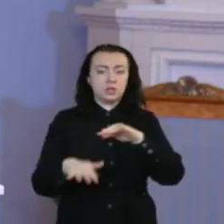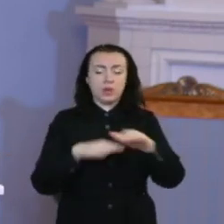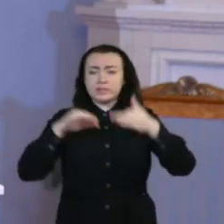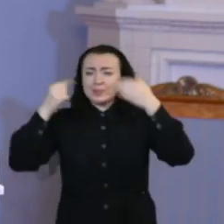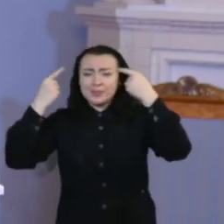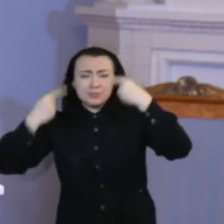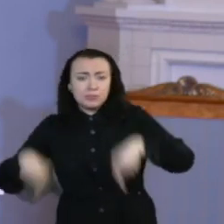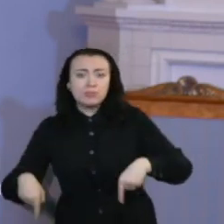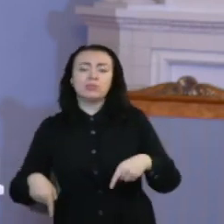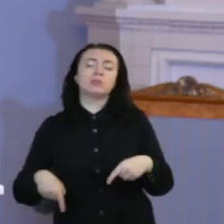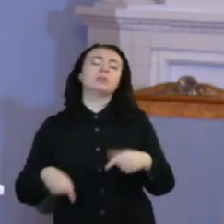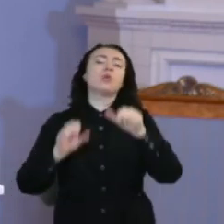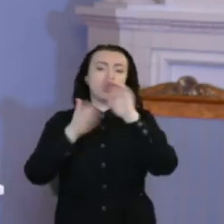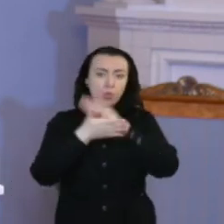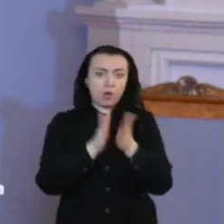tokiems, kokie dabar ir įvyko.